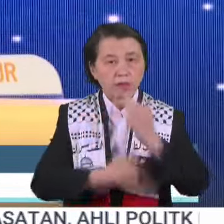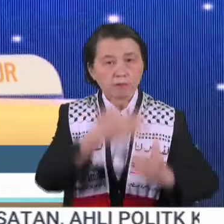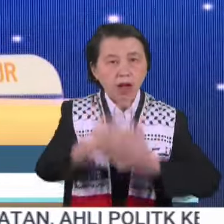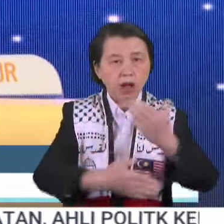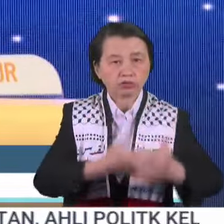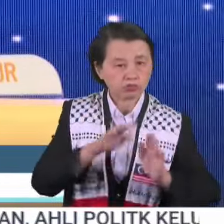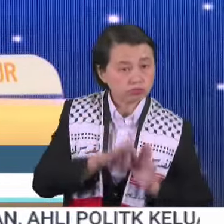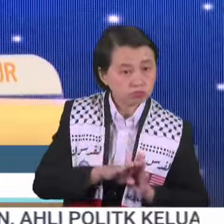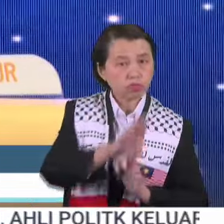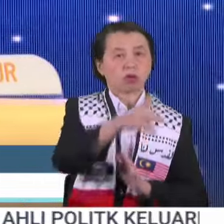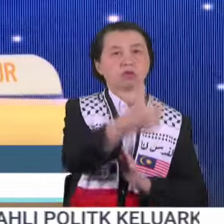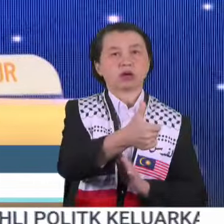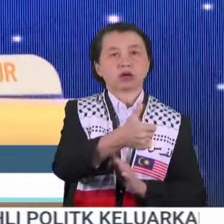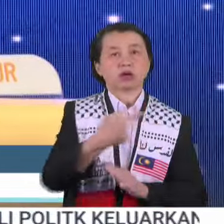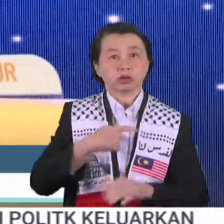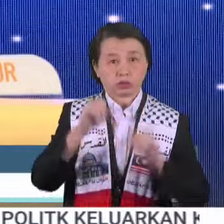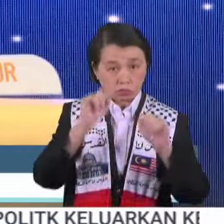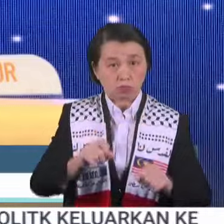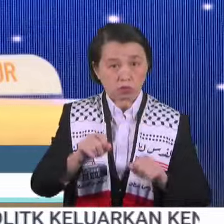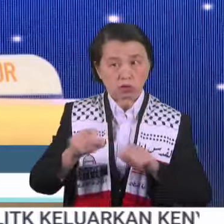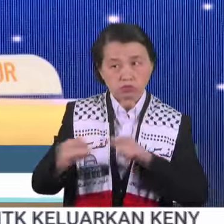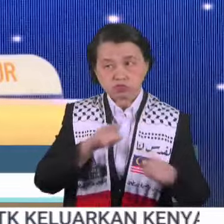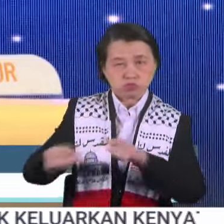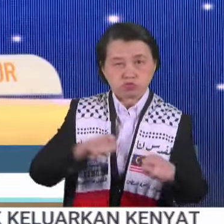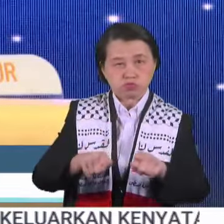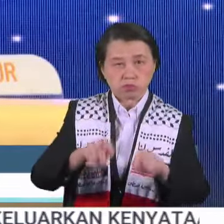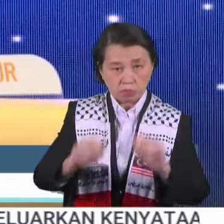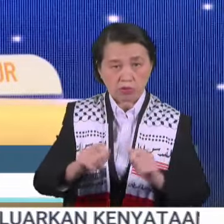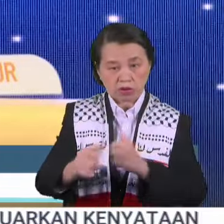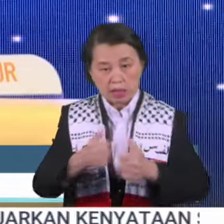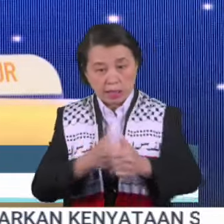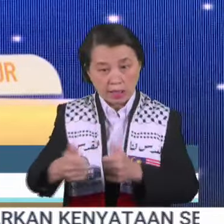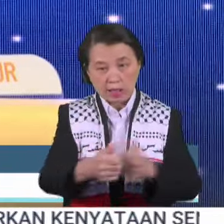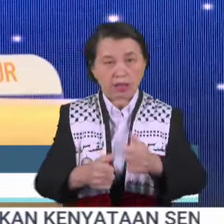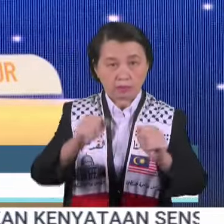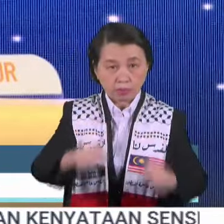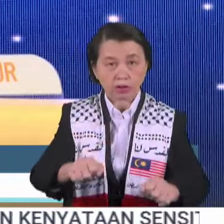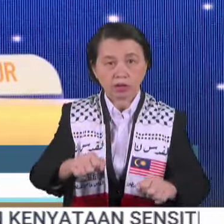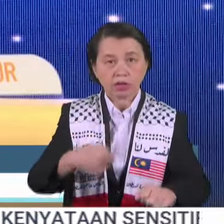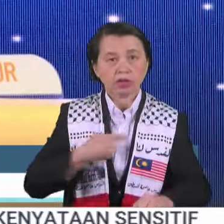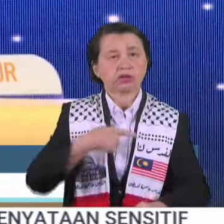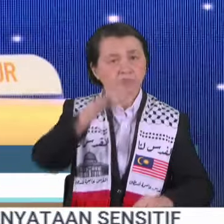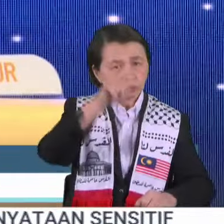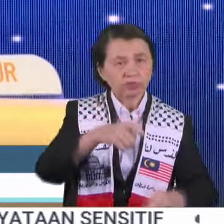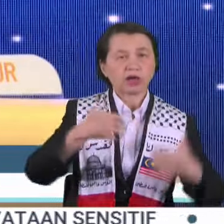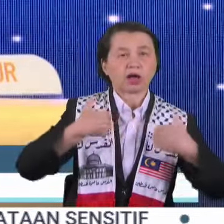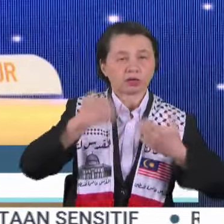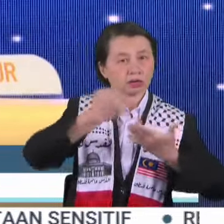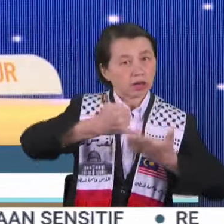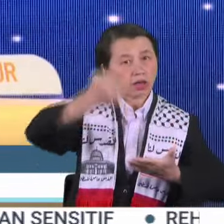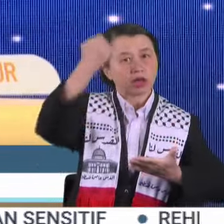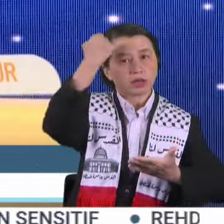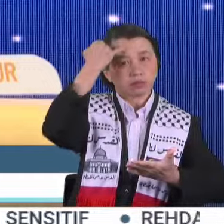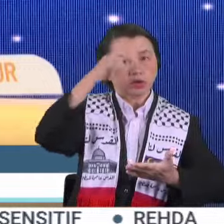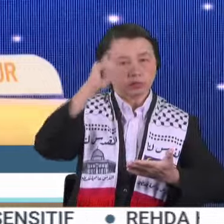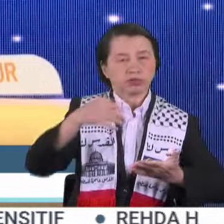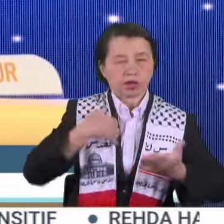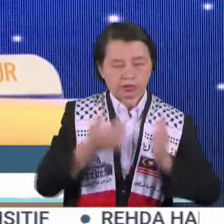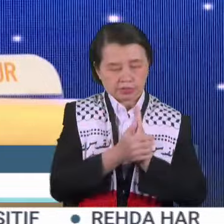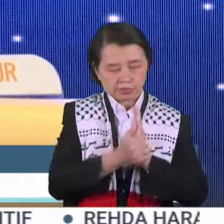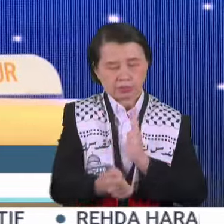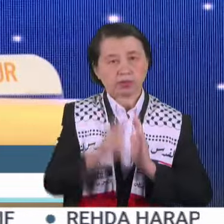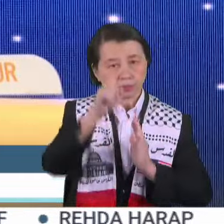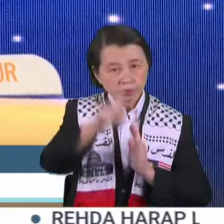pangkalnya adakah kita boleh bersaing. Dan untuk kita bersaing, kita perlu ada ilmu. Kita perlu ada